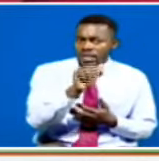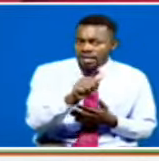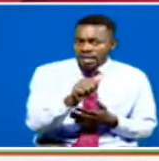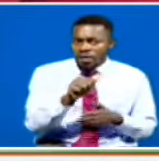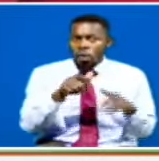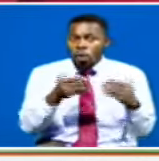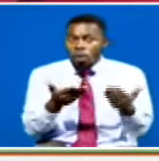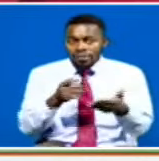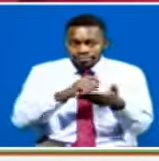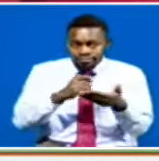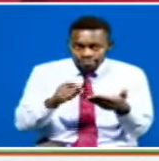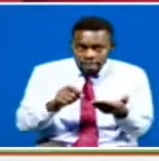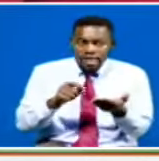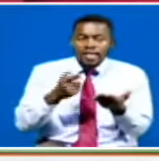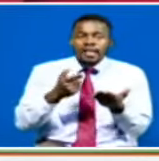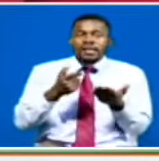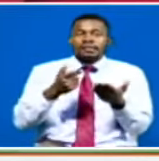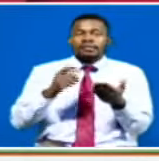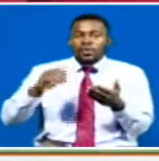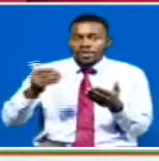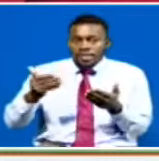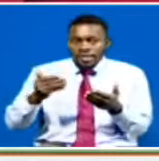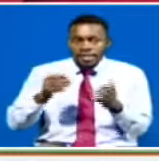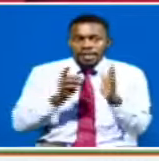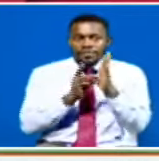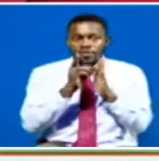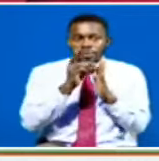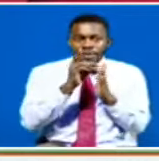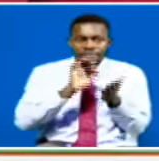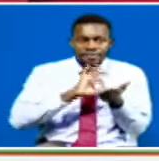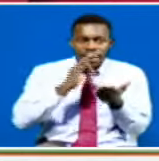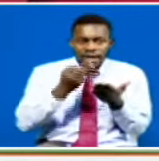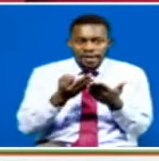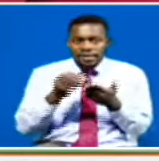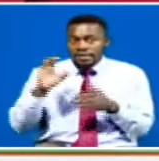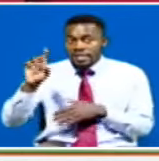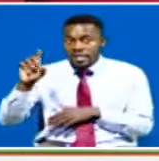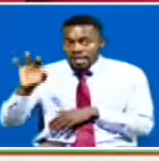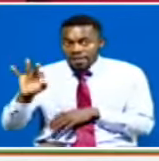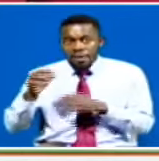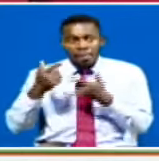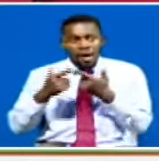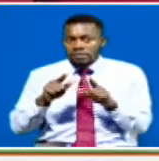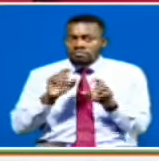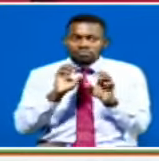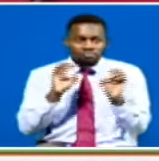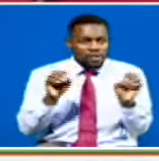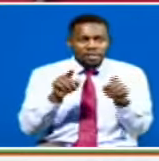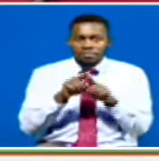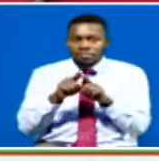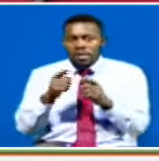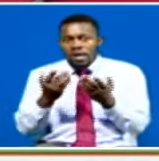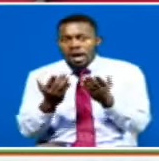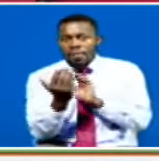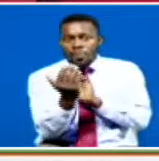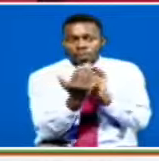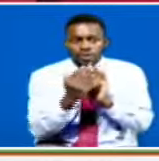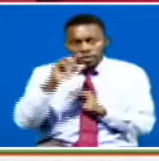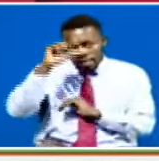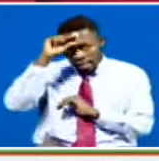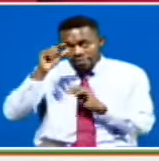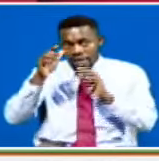kwa ngapana na bado sijapata request. Nikapata message, nikaambiwa walikuwa